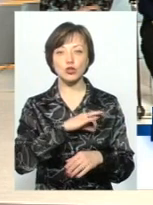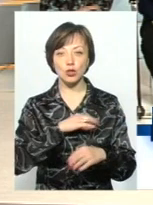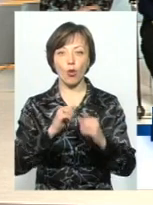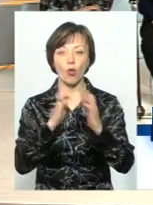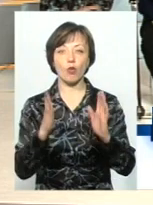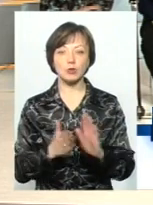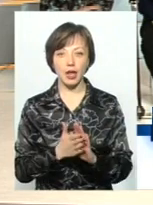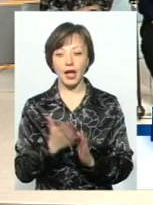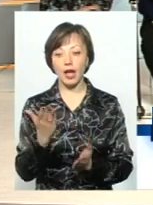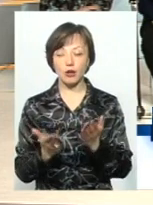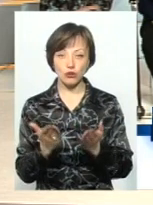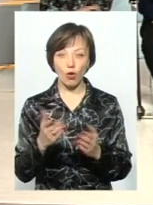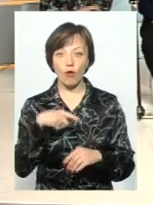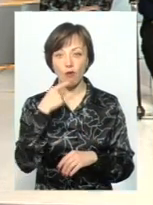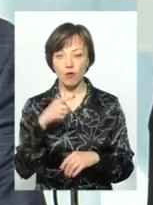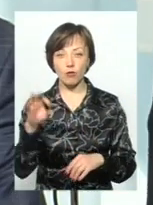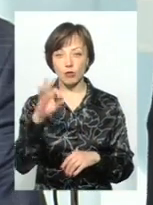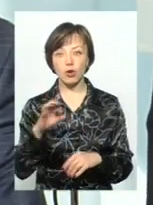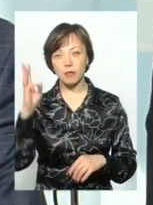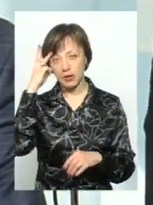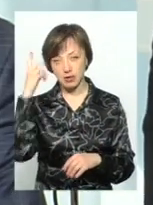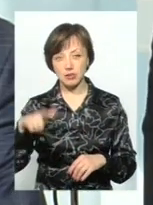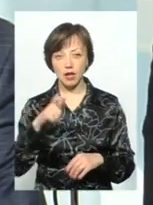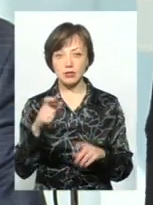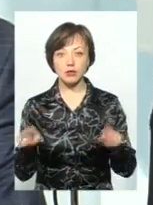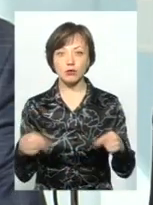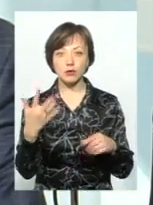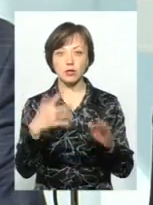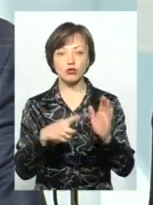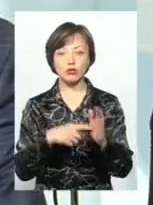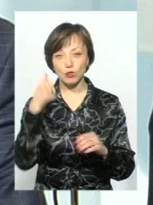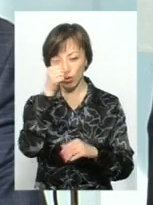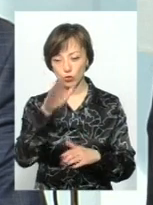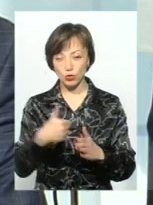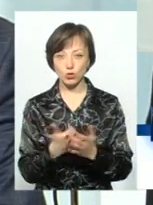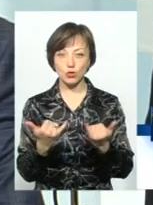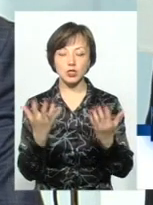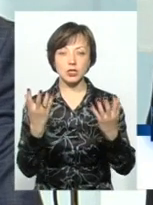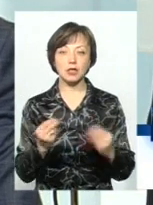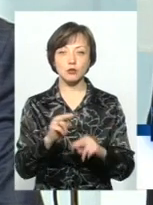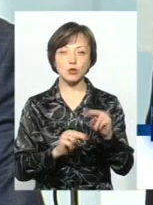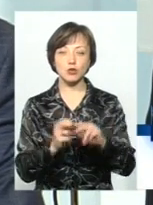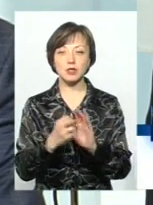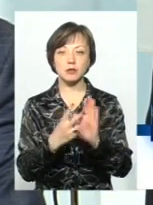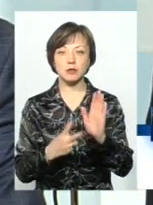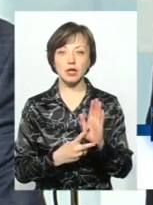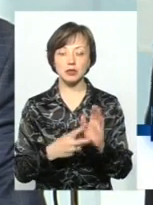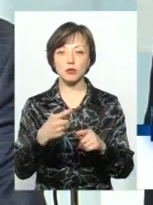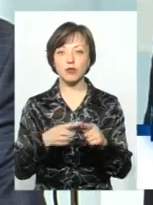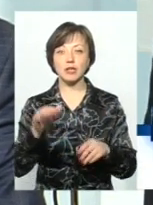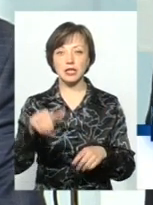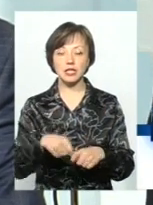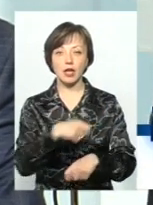природного газу. Якщо ми говоримо про те, що Хмельницьгаз заснований у 56-му році, і по сьогоднішній день збудовано вже 17,5 тисяч